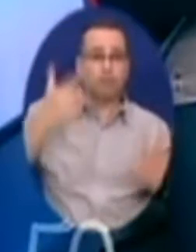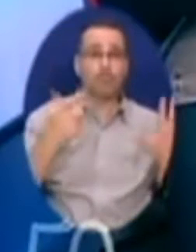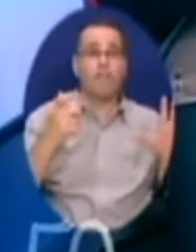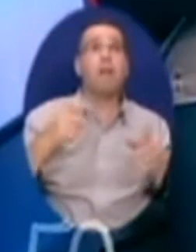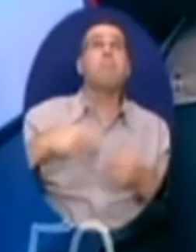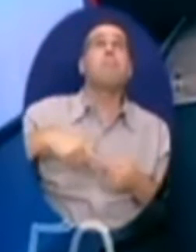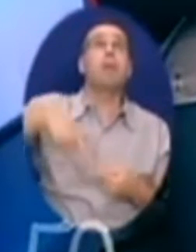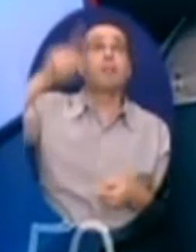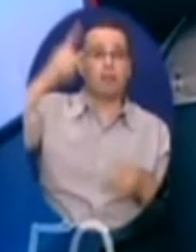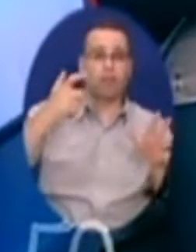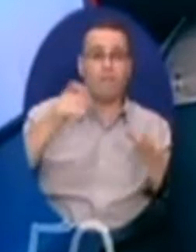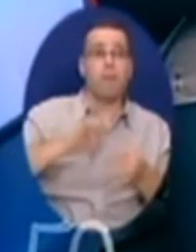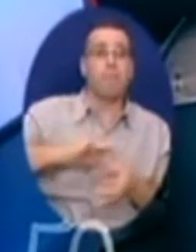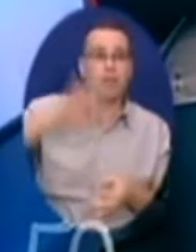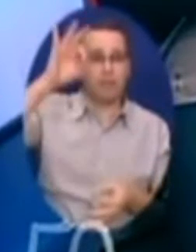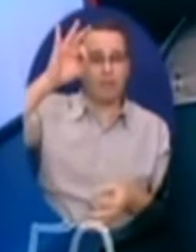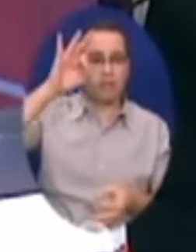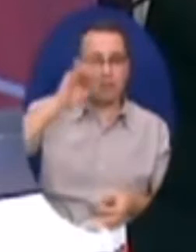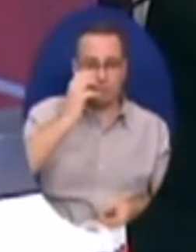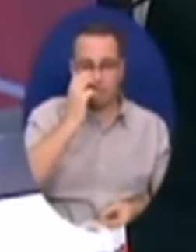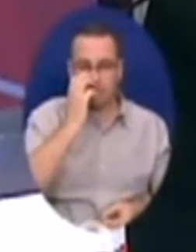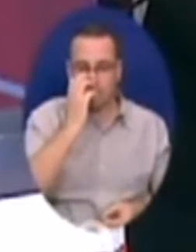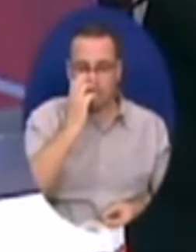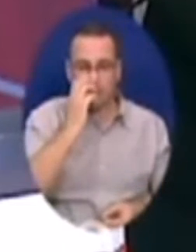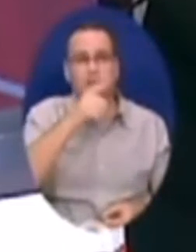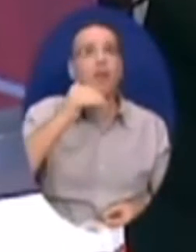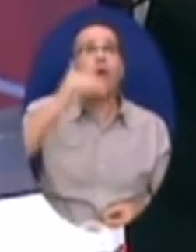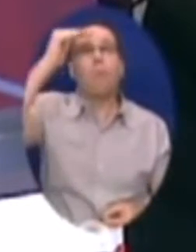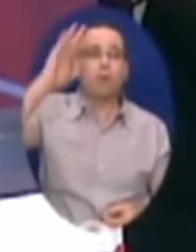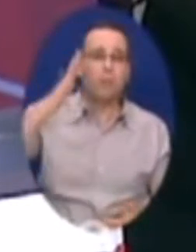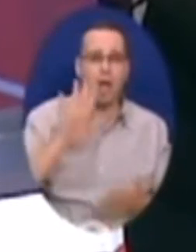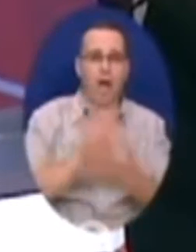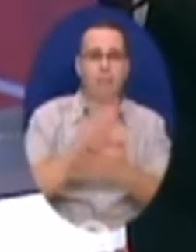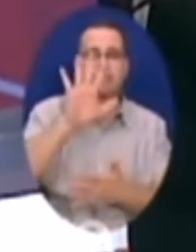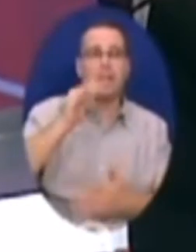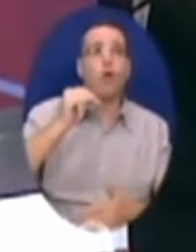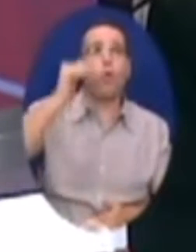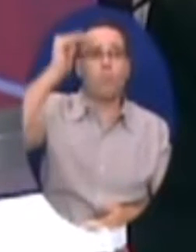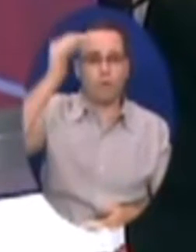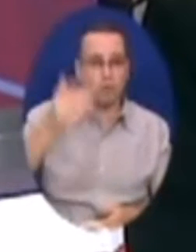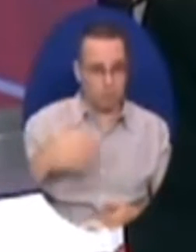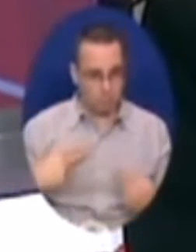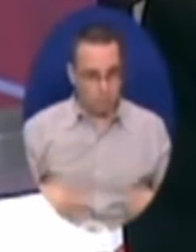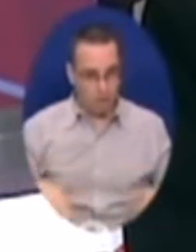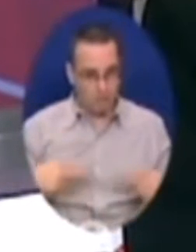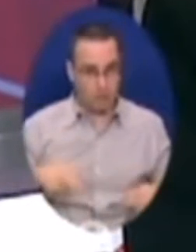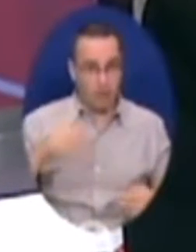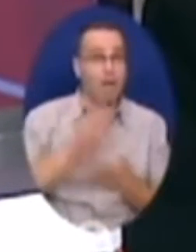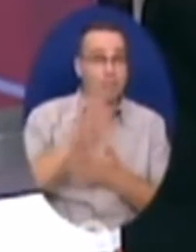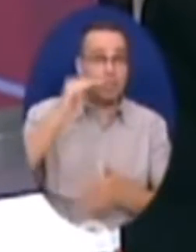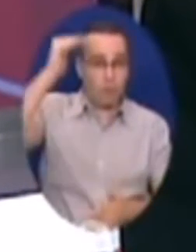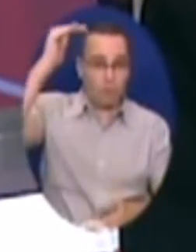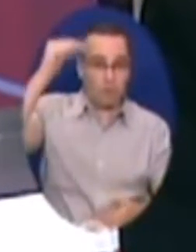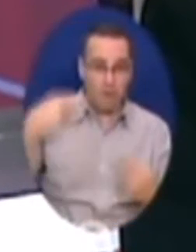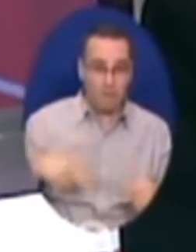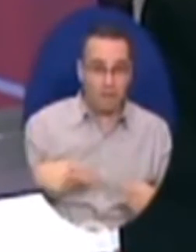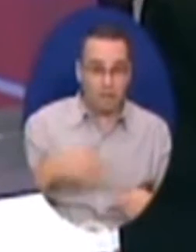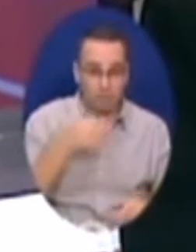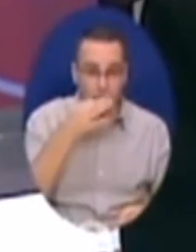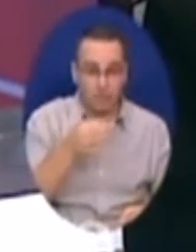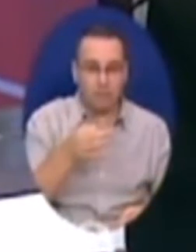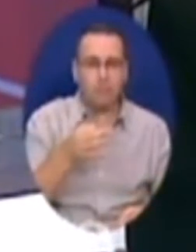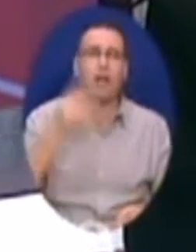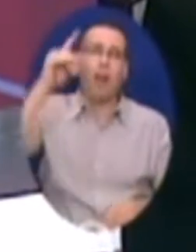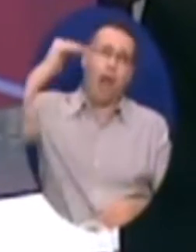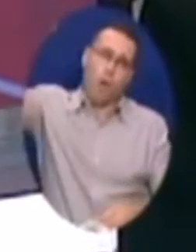70 מטר. כמה? 70 מטר. תגיד לי כמה זה בקומות. זה בערך 15 קומות. מפחיד למעלה ב-15 קומות?